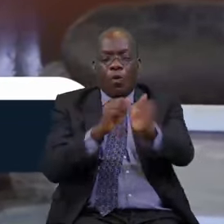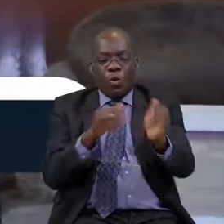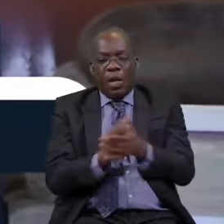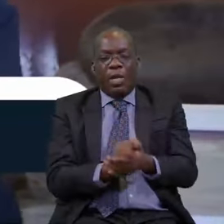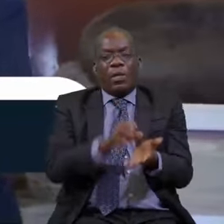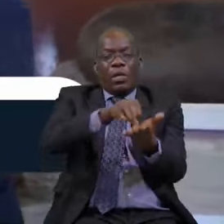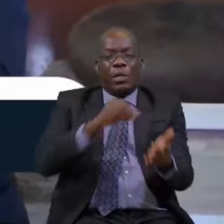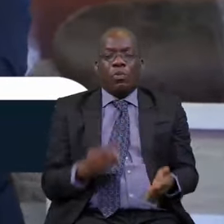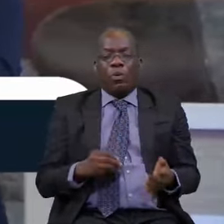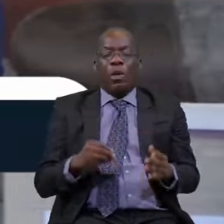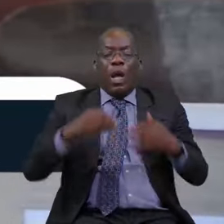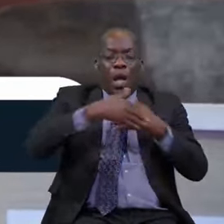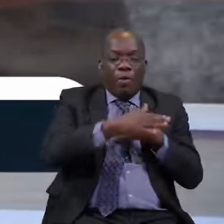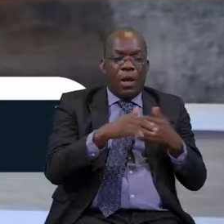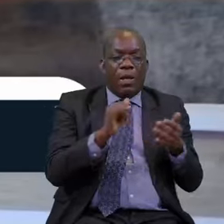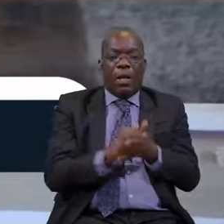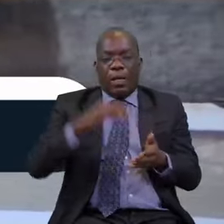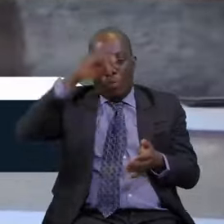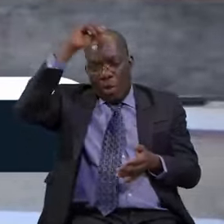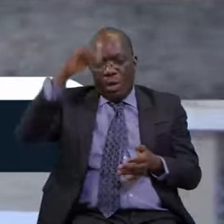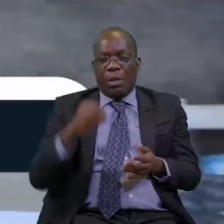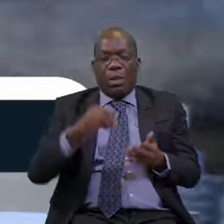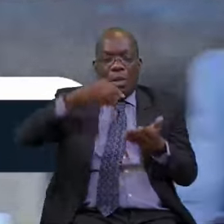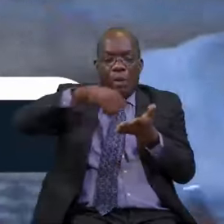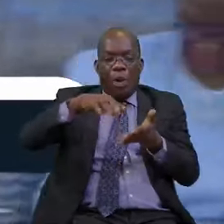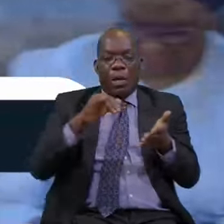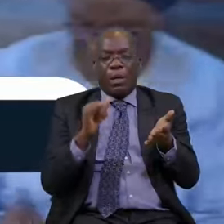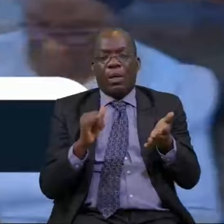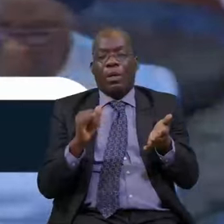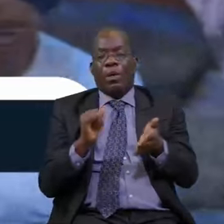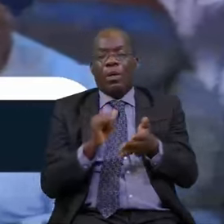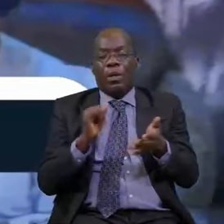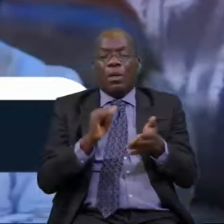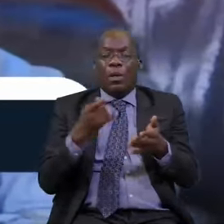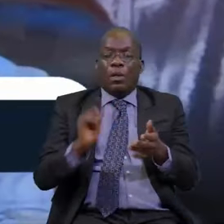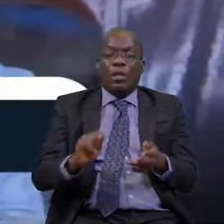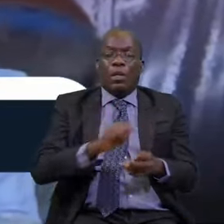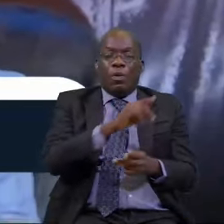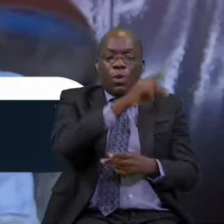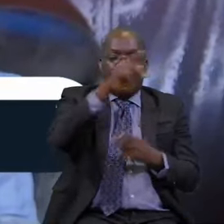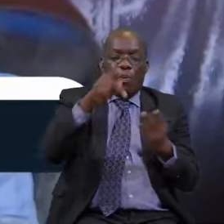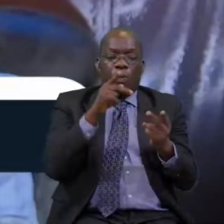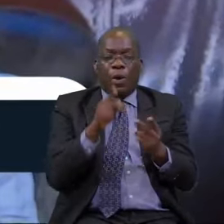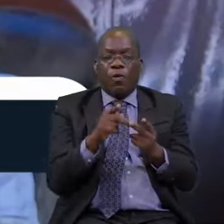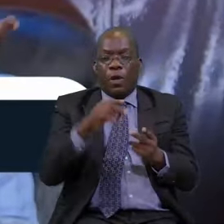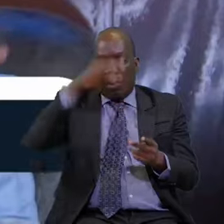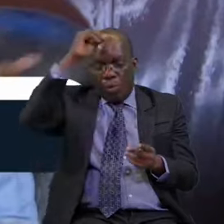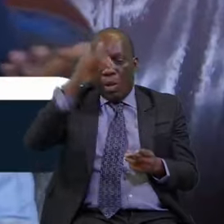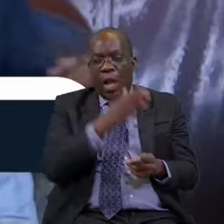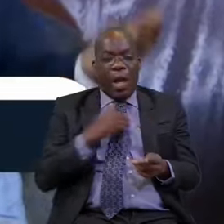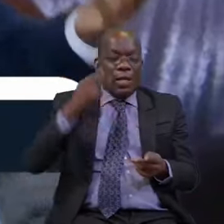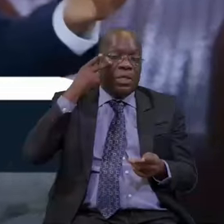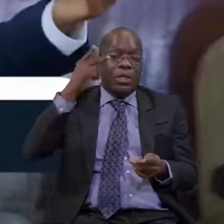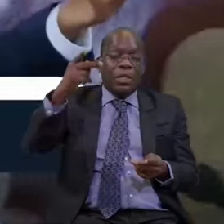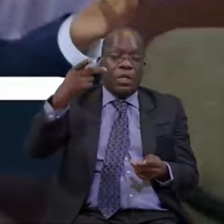pouvez modéliser cela et que observe celui qui est